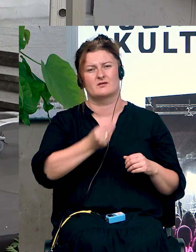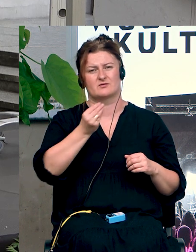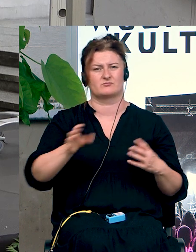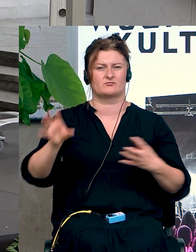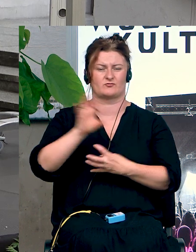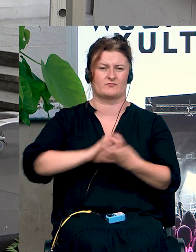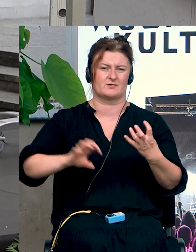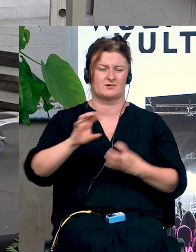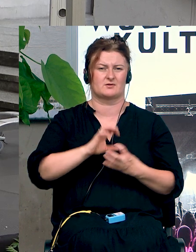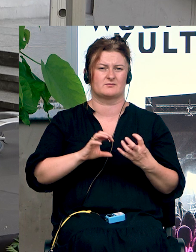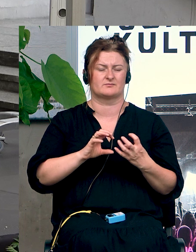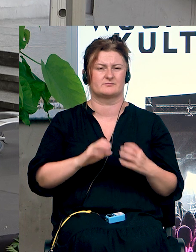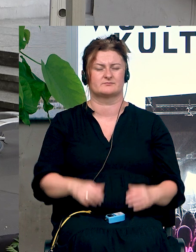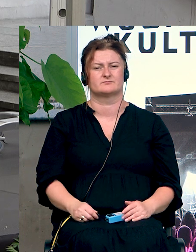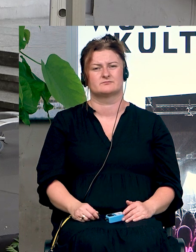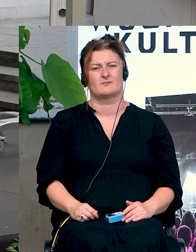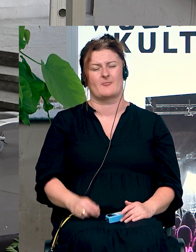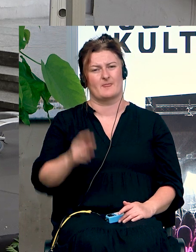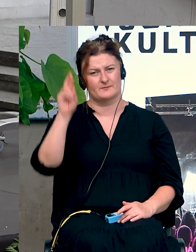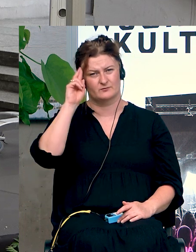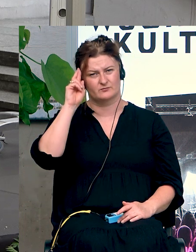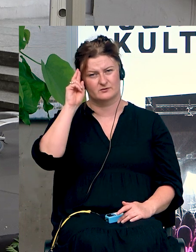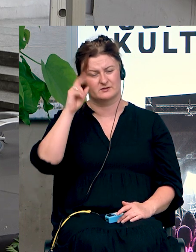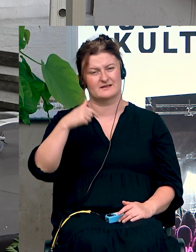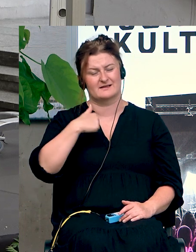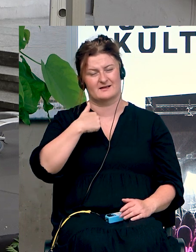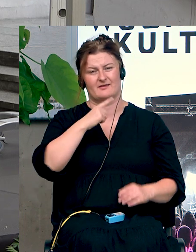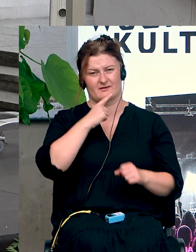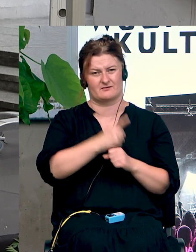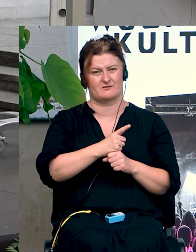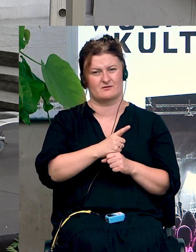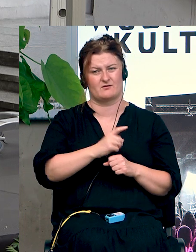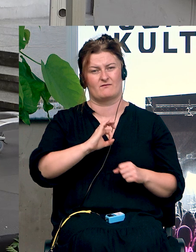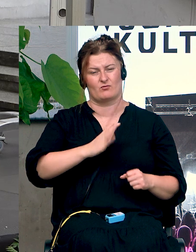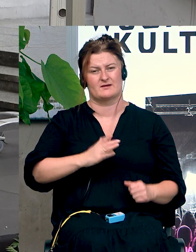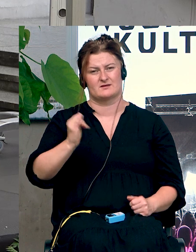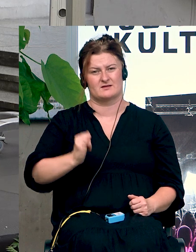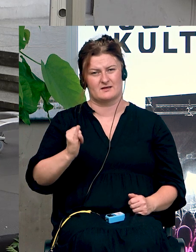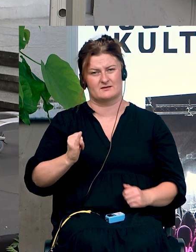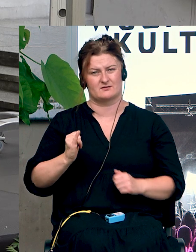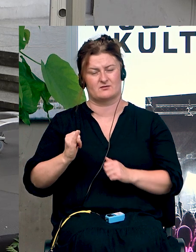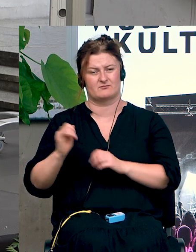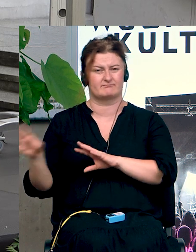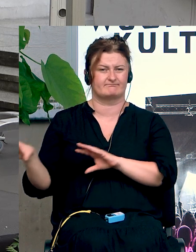особливо, ну, розумієш, я прийняла рішення свою дитину вивести від війни.